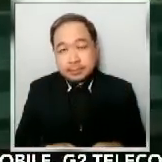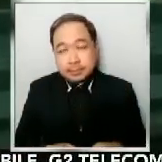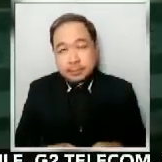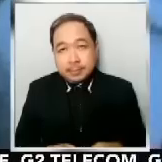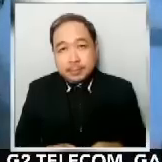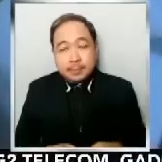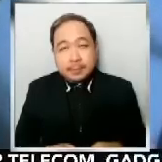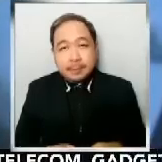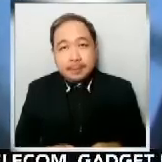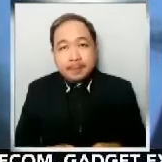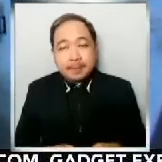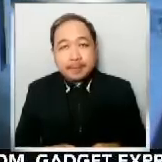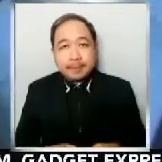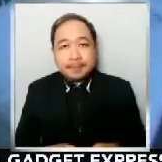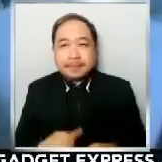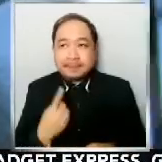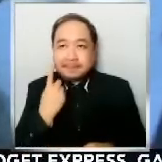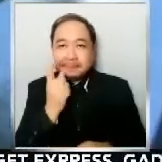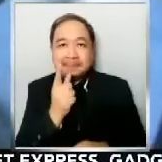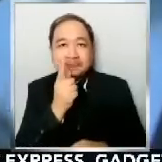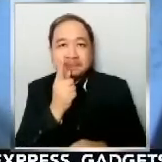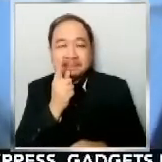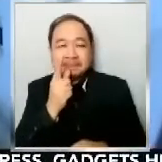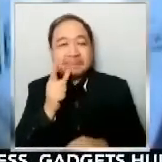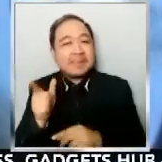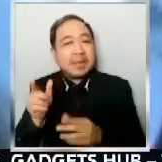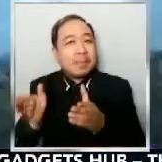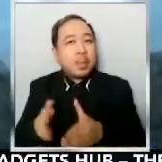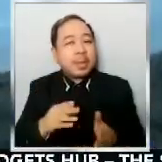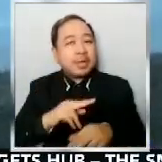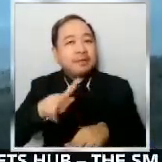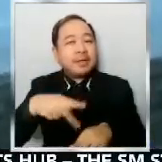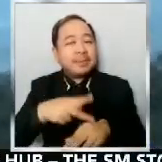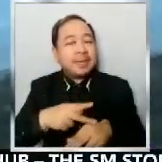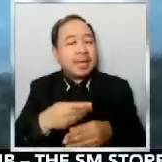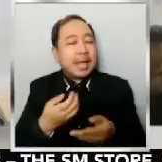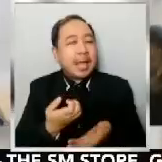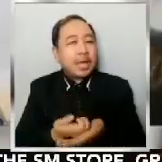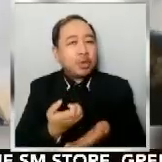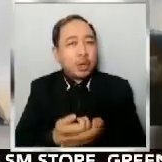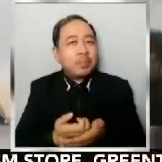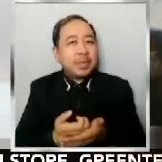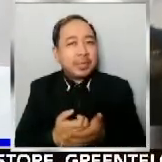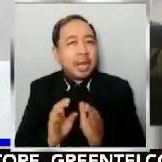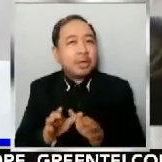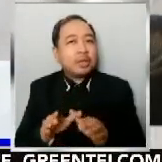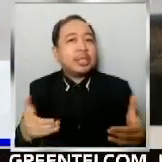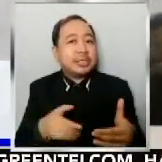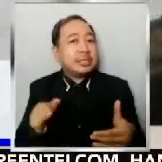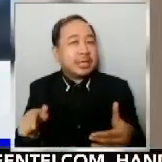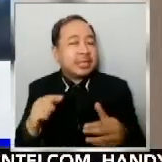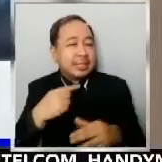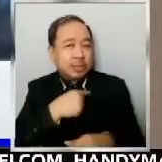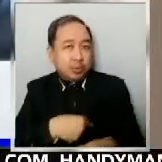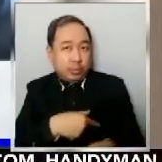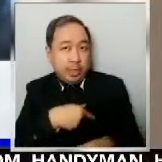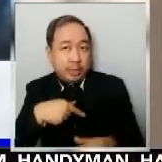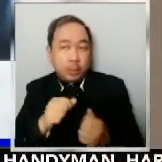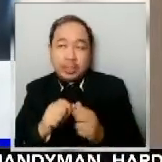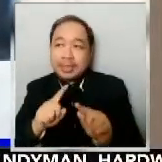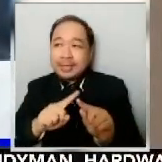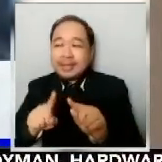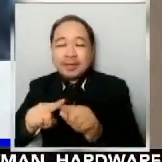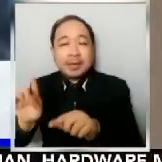Sa tanghalian na inorganisa ng Philippine Economic Development Cabinet Cluster sa Davos, Switzerland, kasama ang ilang business leaders, sinabi